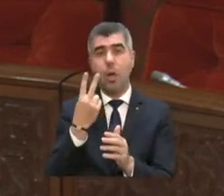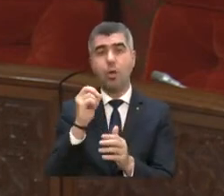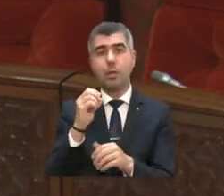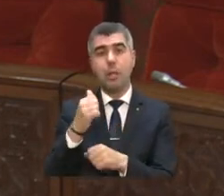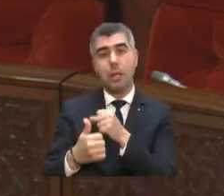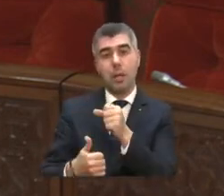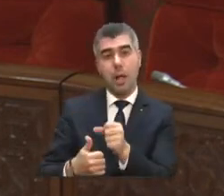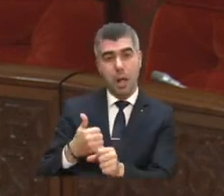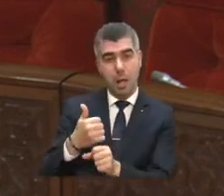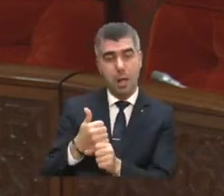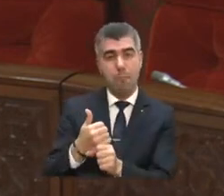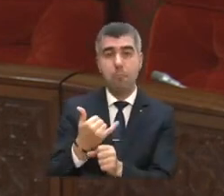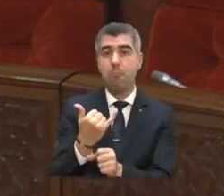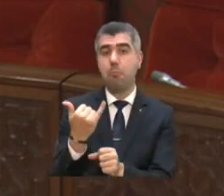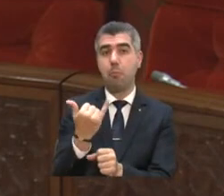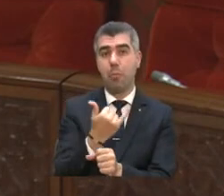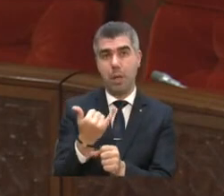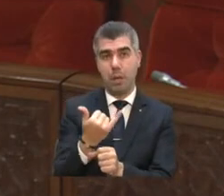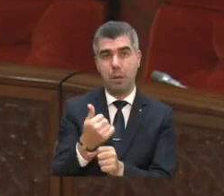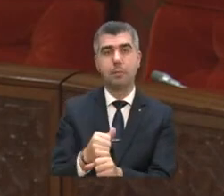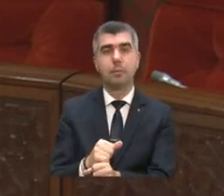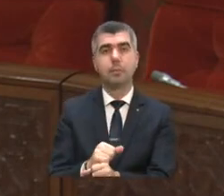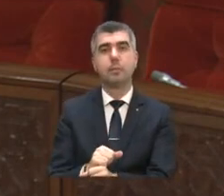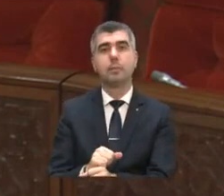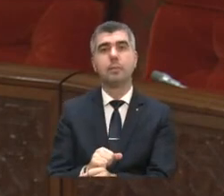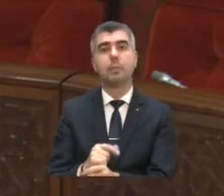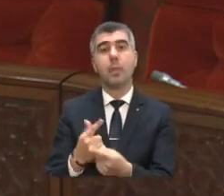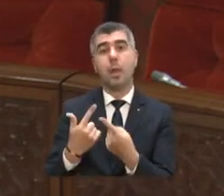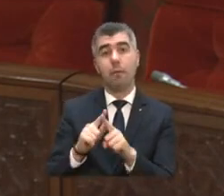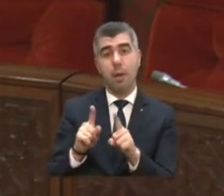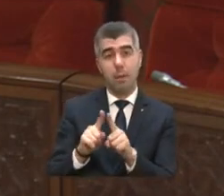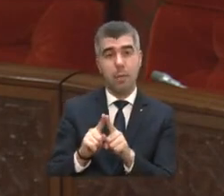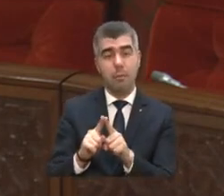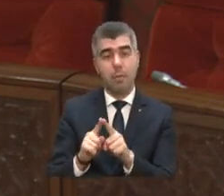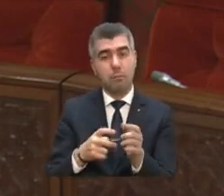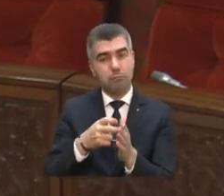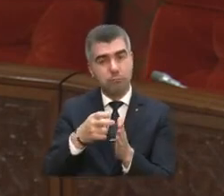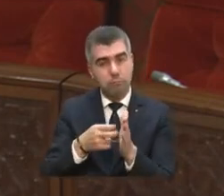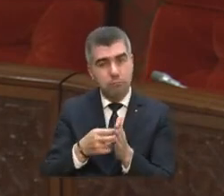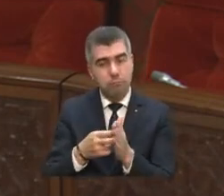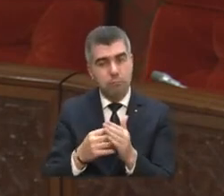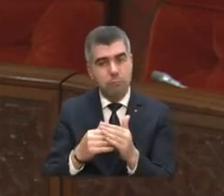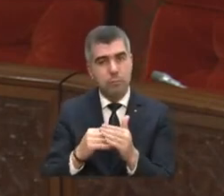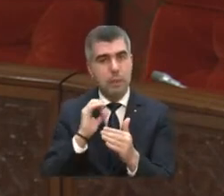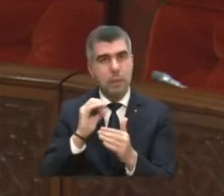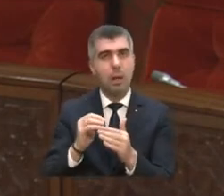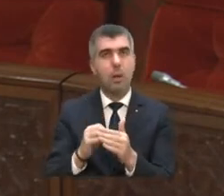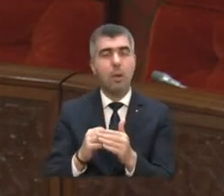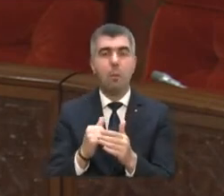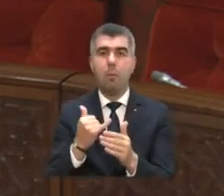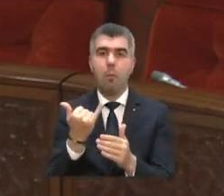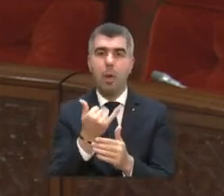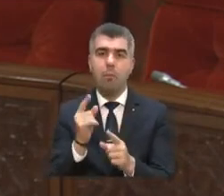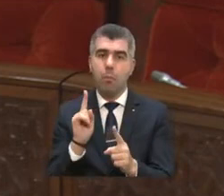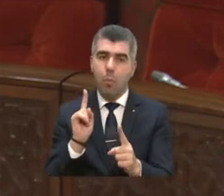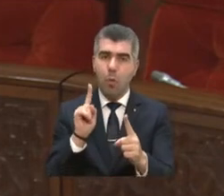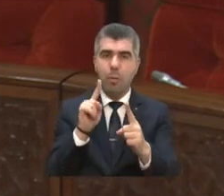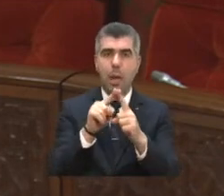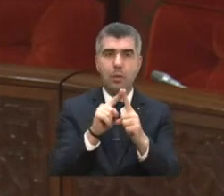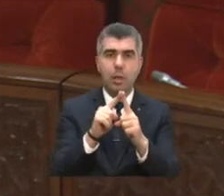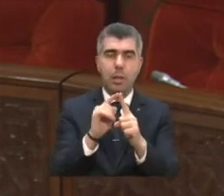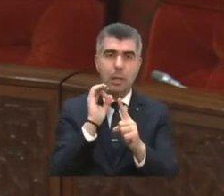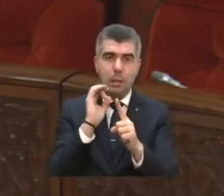إنجاز استثمارات هامة في مجال البنية التحتية للنقل، وأيضا مباشرة إصلاحات هامة في